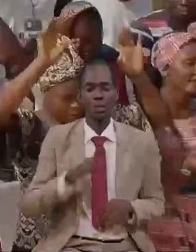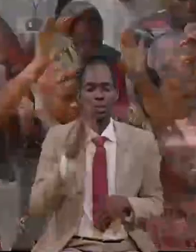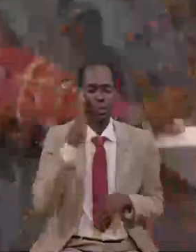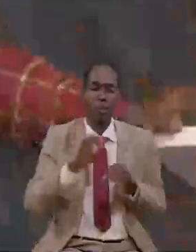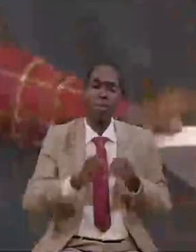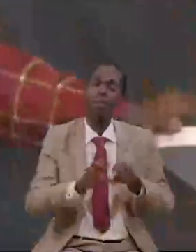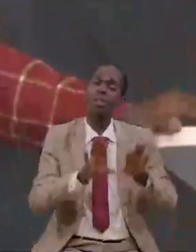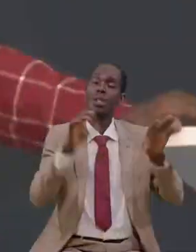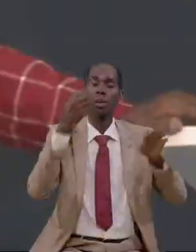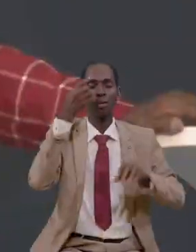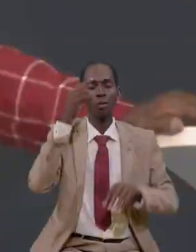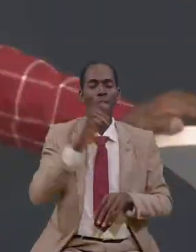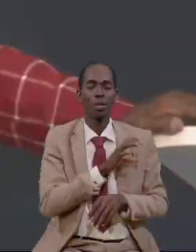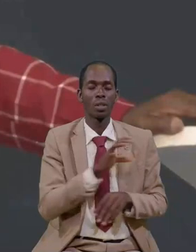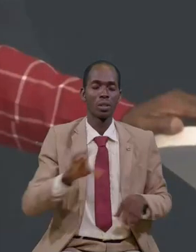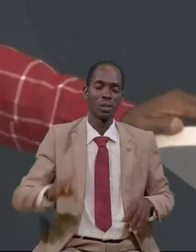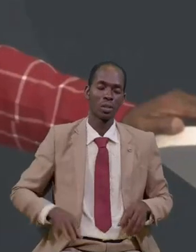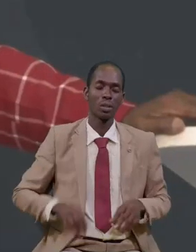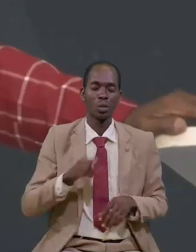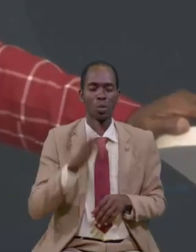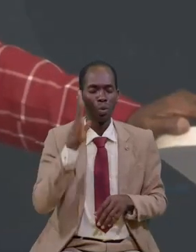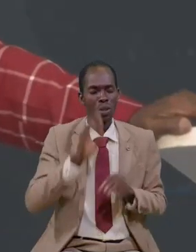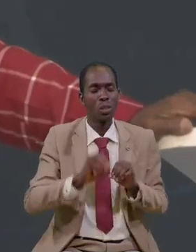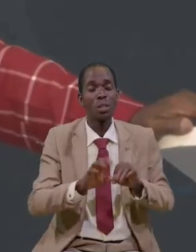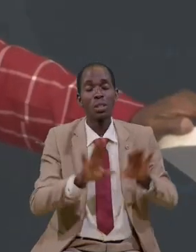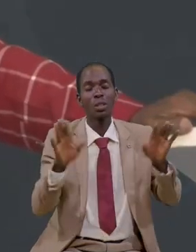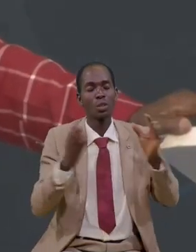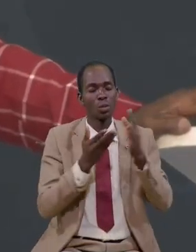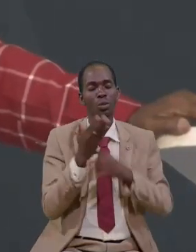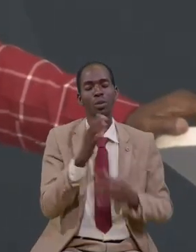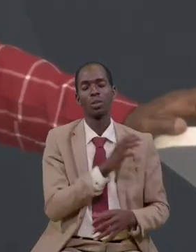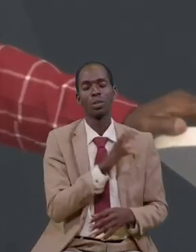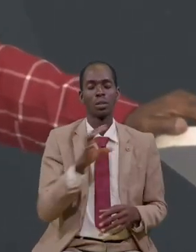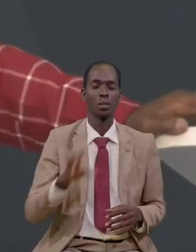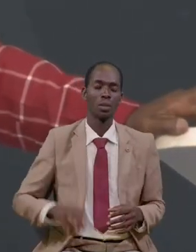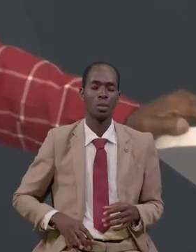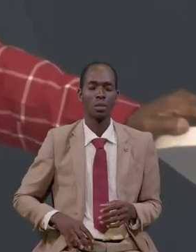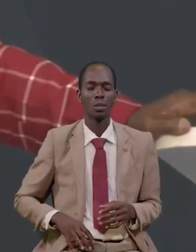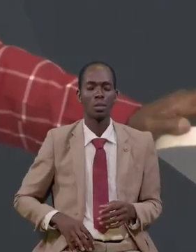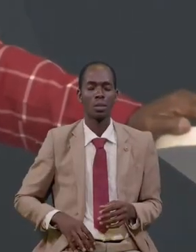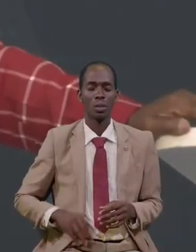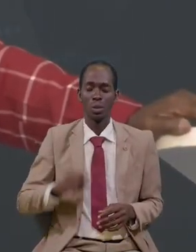tu vas briller pour Christ, et à travers Christ,